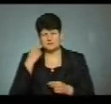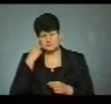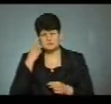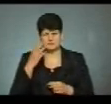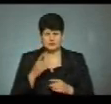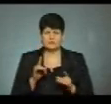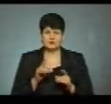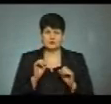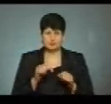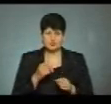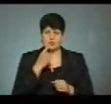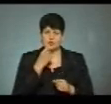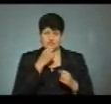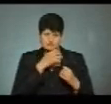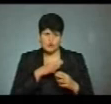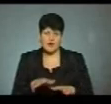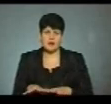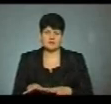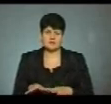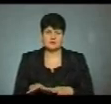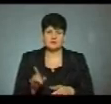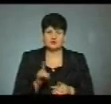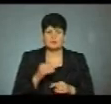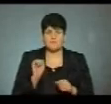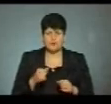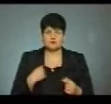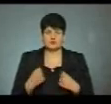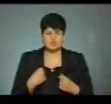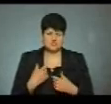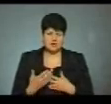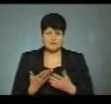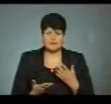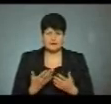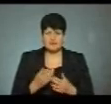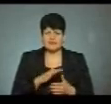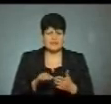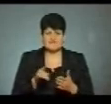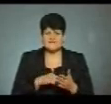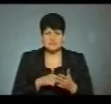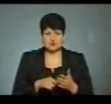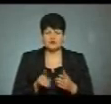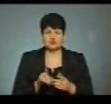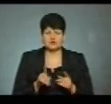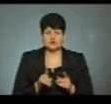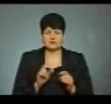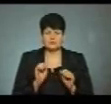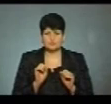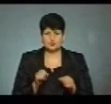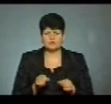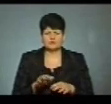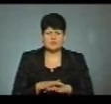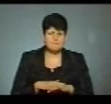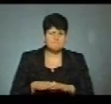бути пролята кров і, типу, що ми можемо постраждати, але якби не вірилось, що може прийти аж таке, ну,